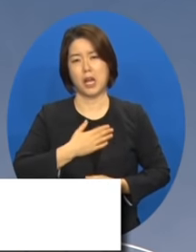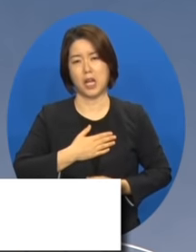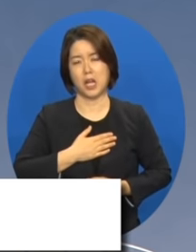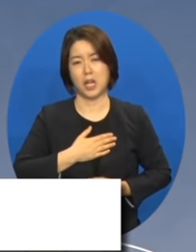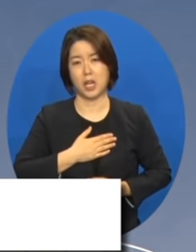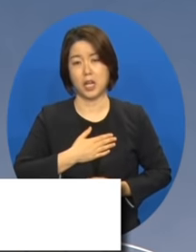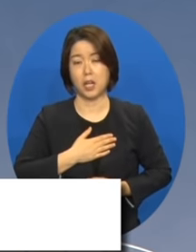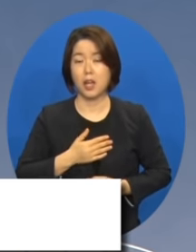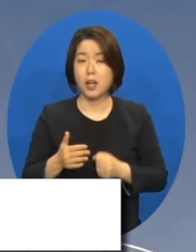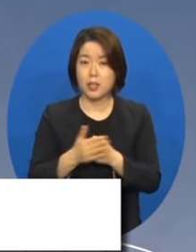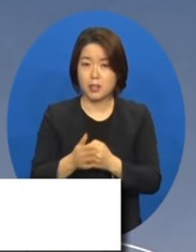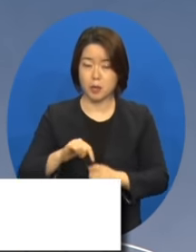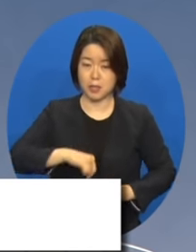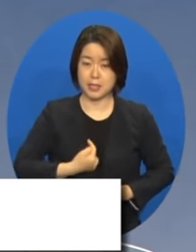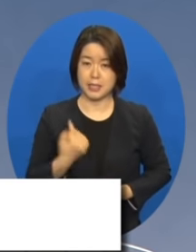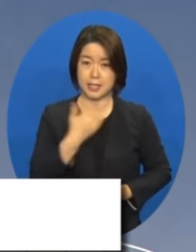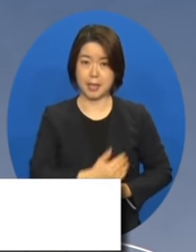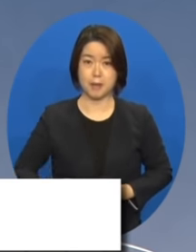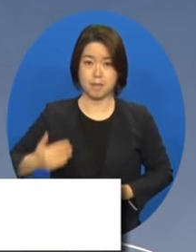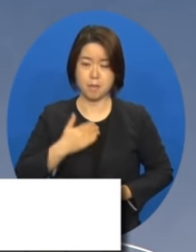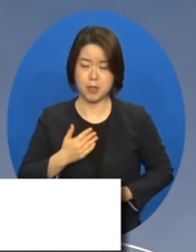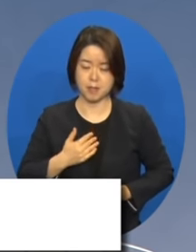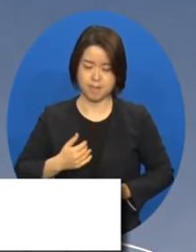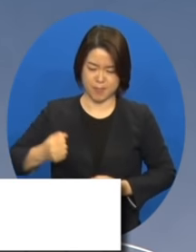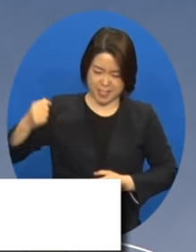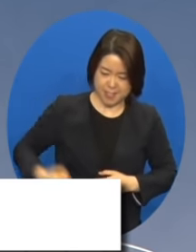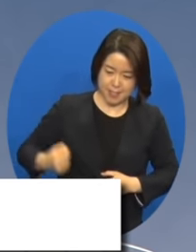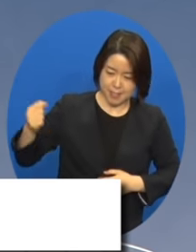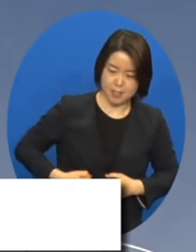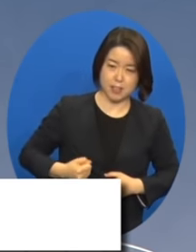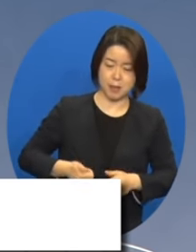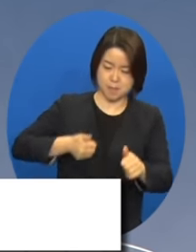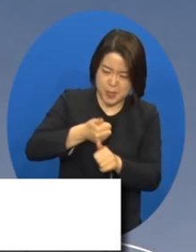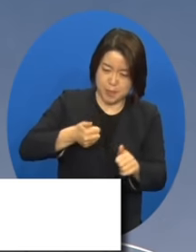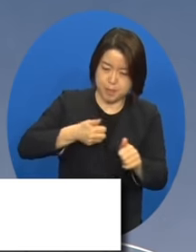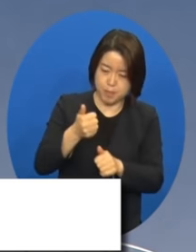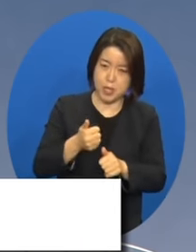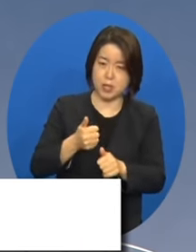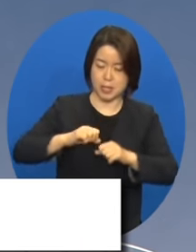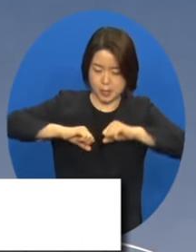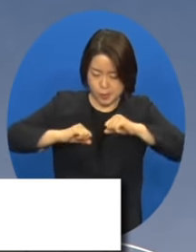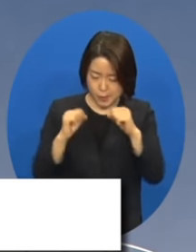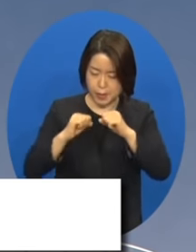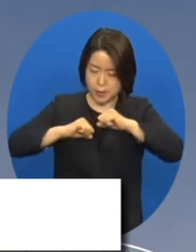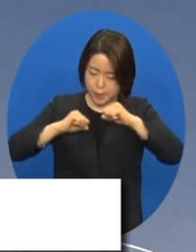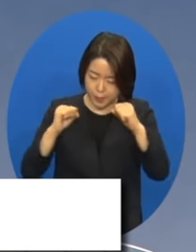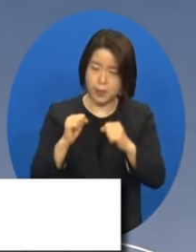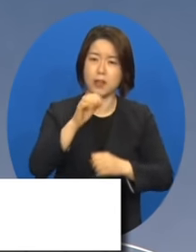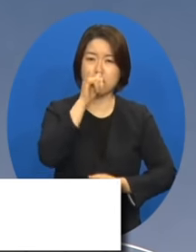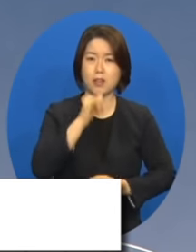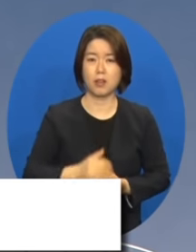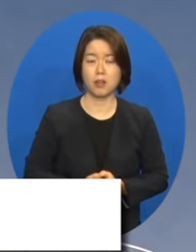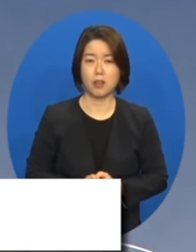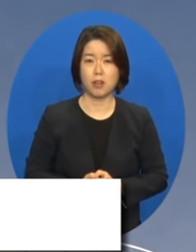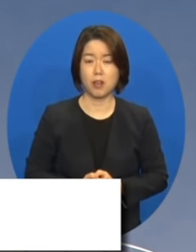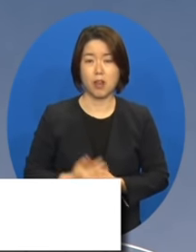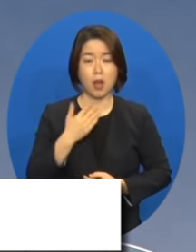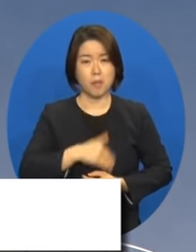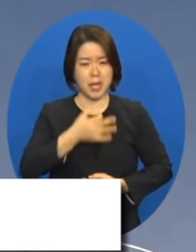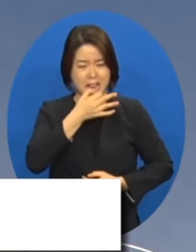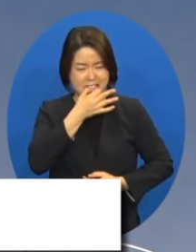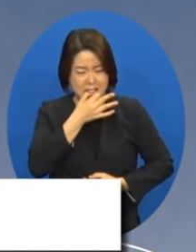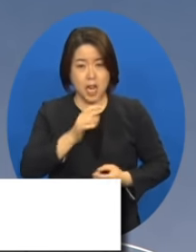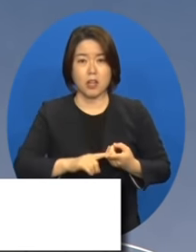그는 자기의 몸을 쳐서 복종 시킬 것 그 육신의 욕구에 대하여